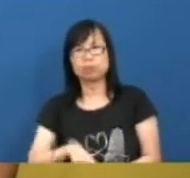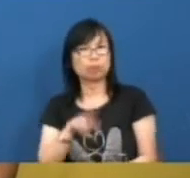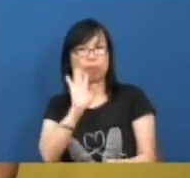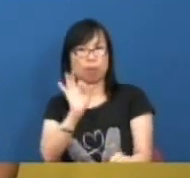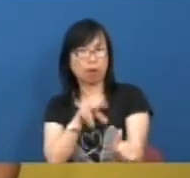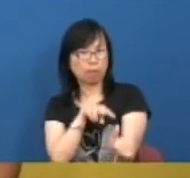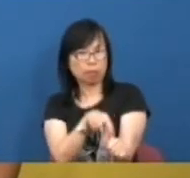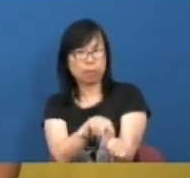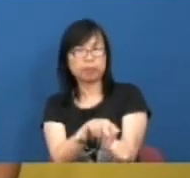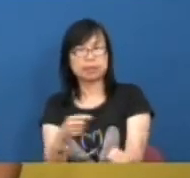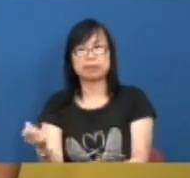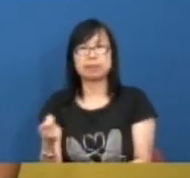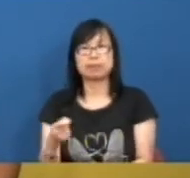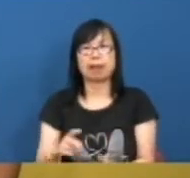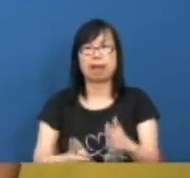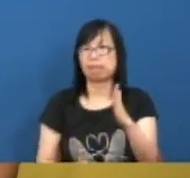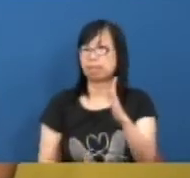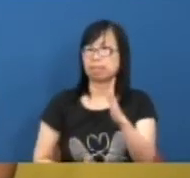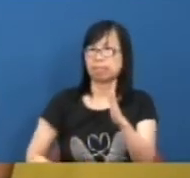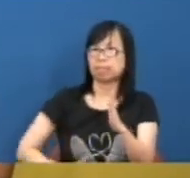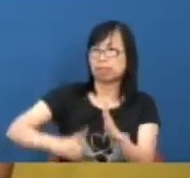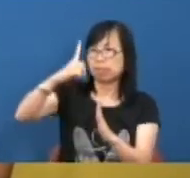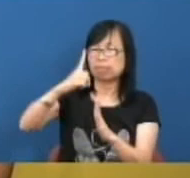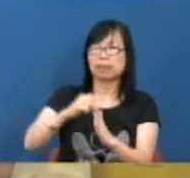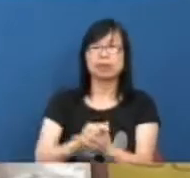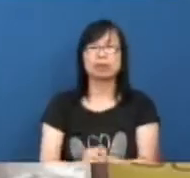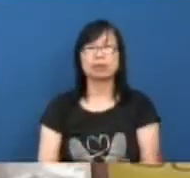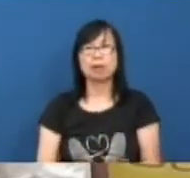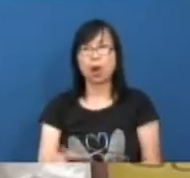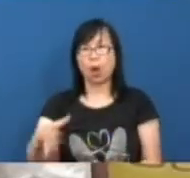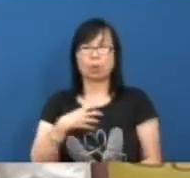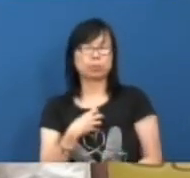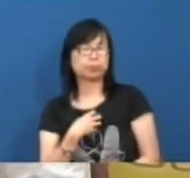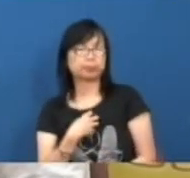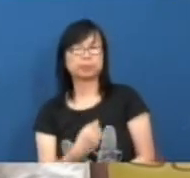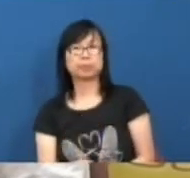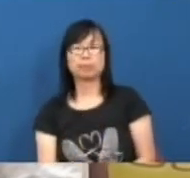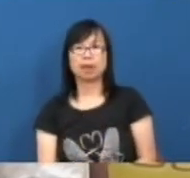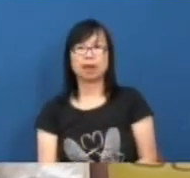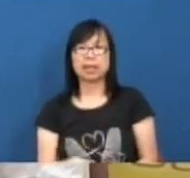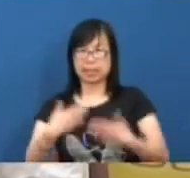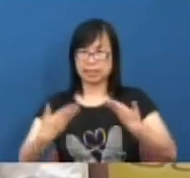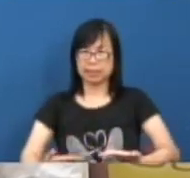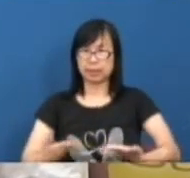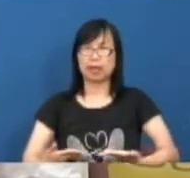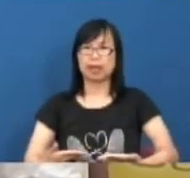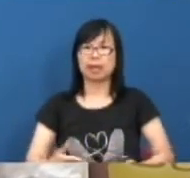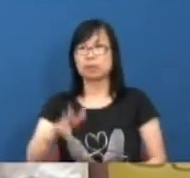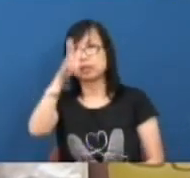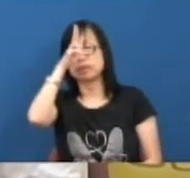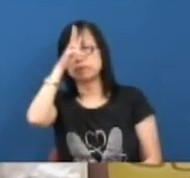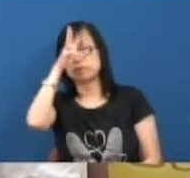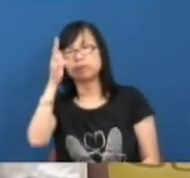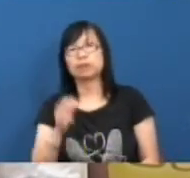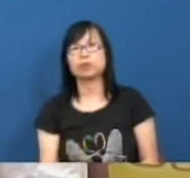你要去即係即時要咁樣調升咧？我睇唔到喎。 同埋我覺得最主要是即係現行咧，嗰個政府即係